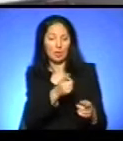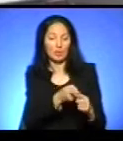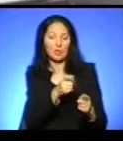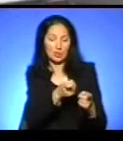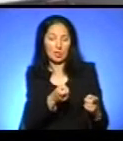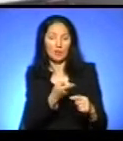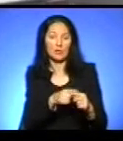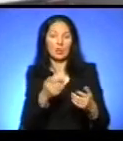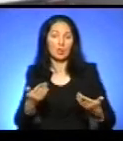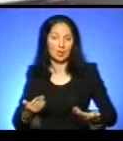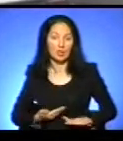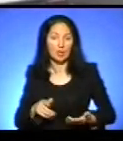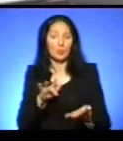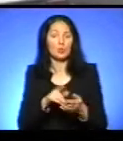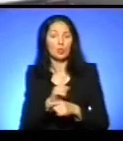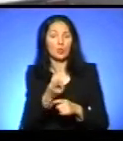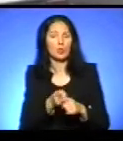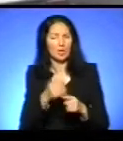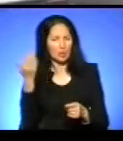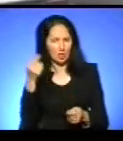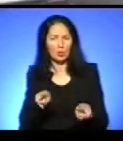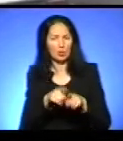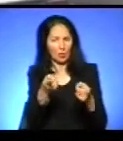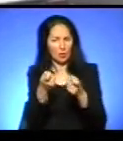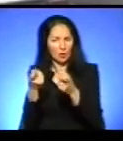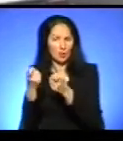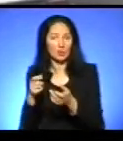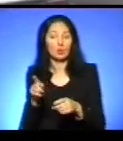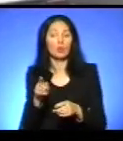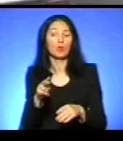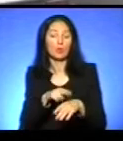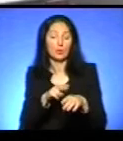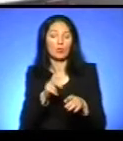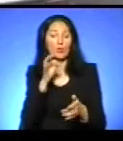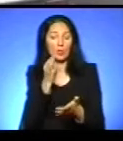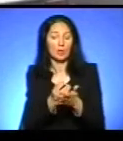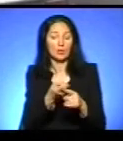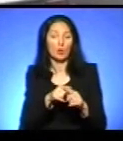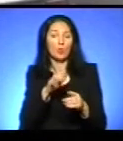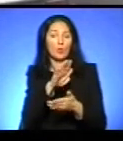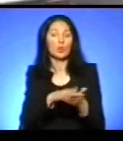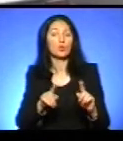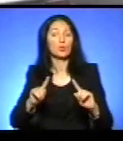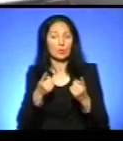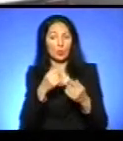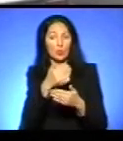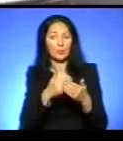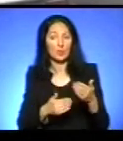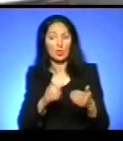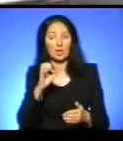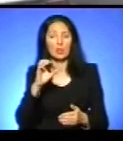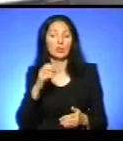раніше притягнувся до кримінальної відповідальності, якого в подальшому затримано в порядку статті